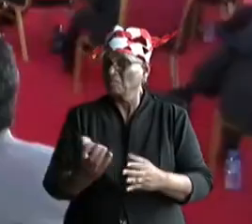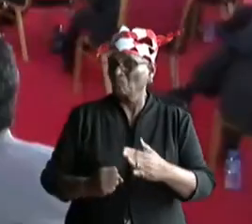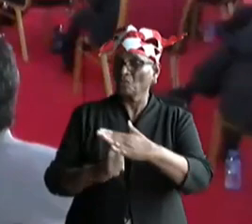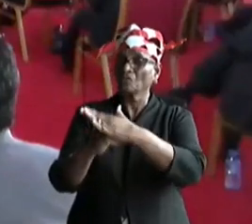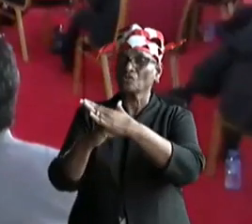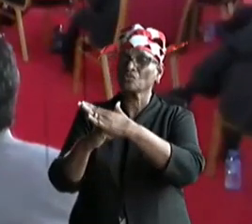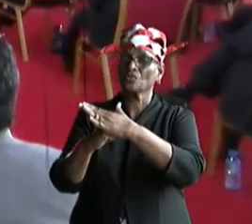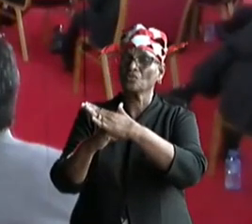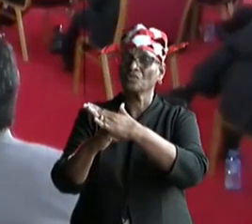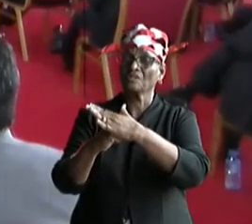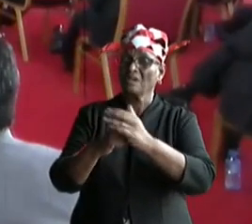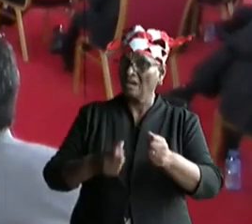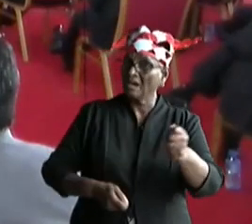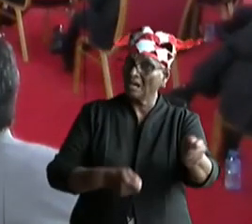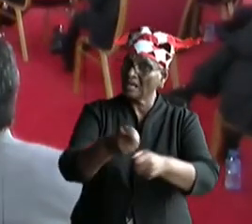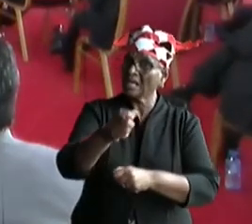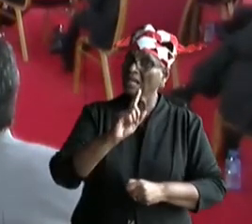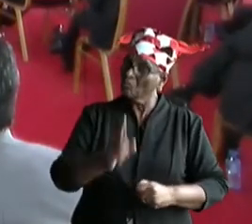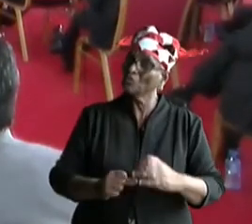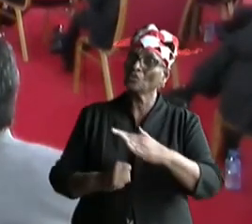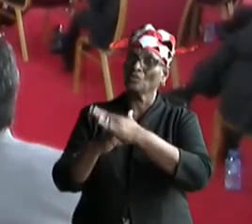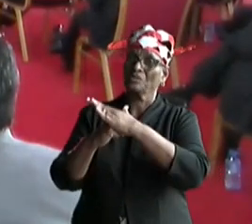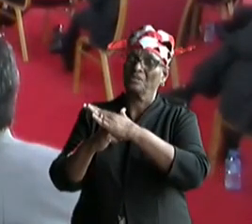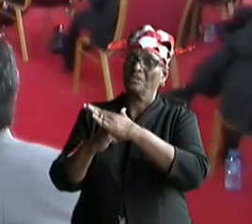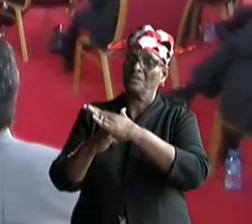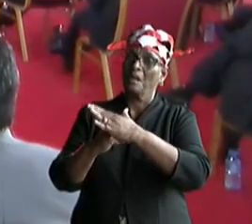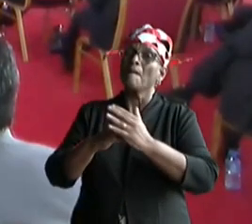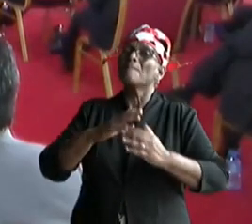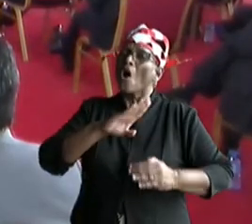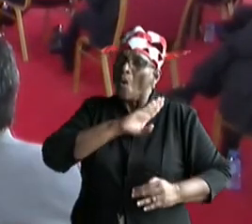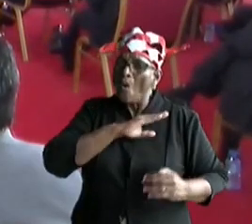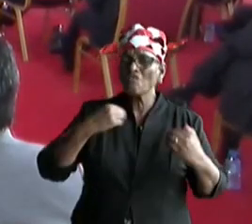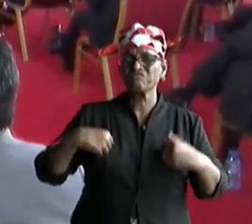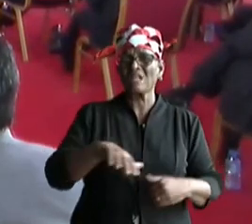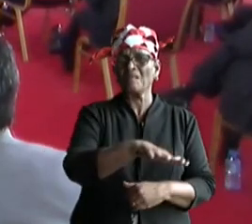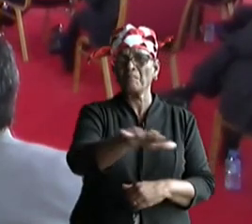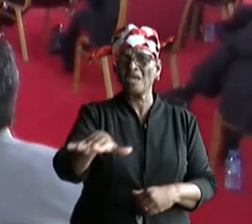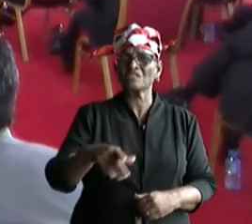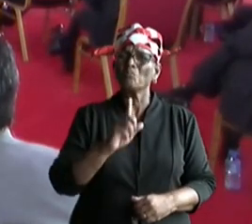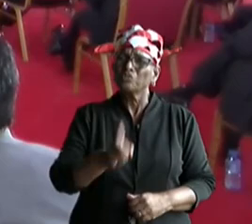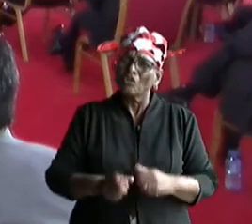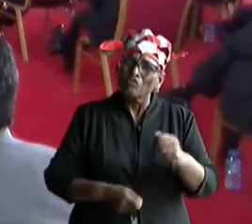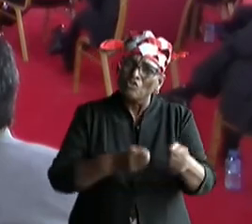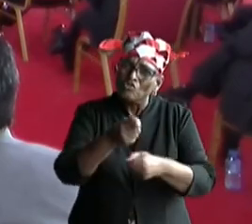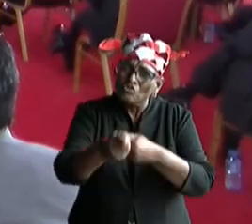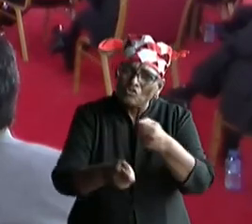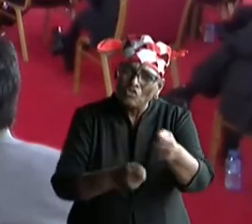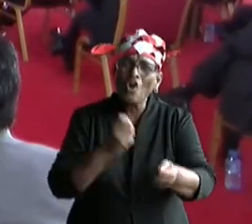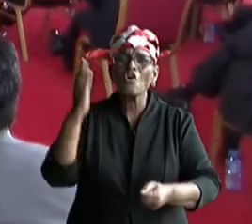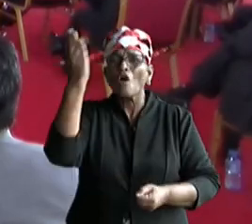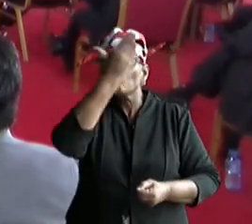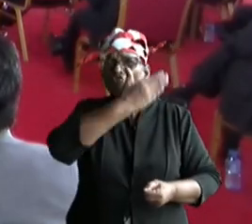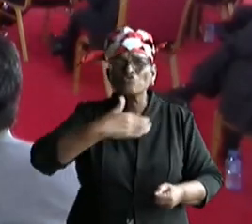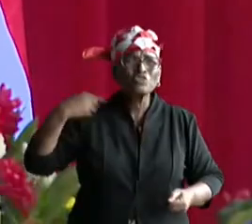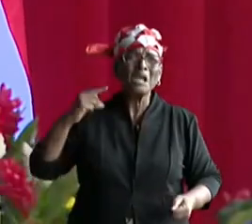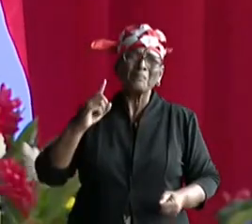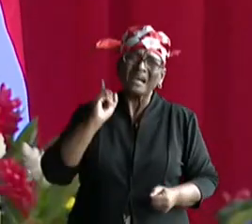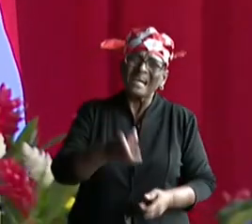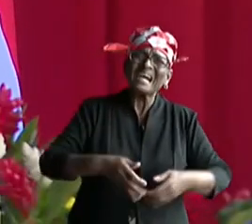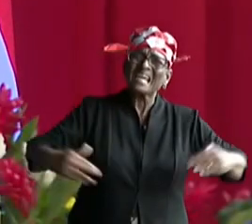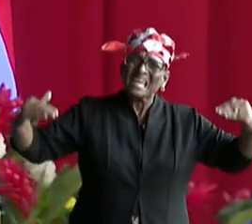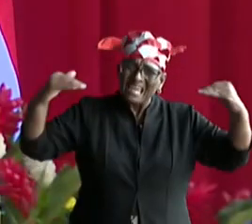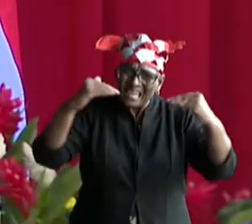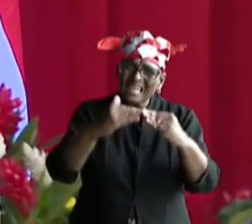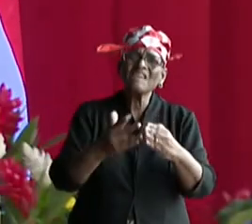worden vanuit de regering, maar ook vanuit het volk, om ervoor te zorgen om Suriname die basis te geven van